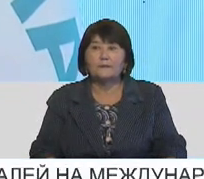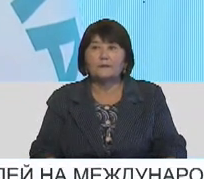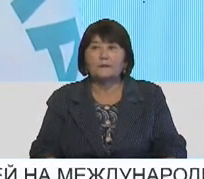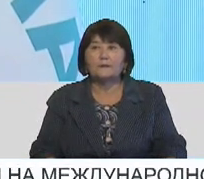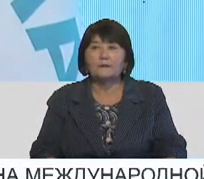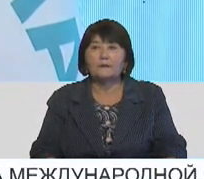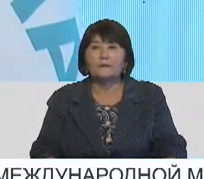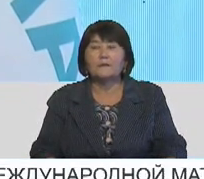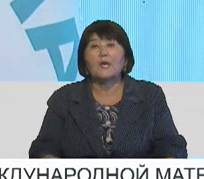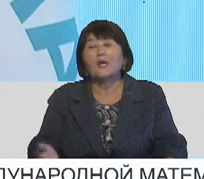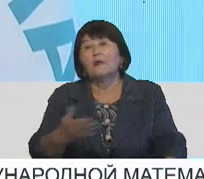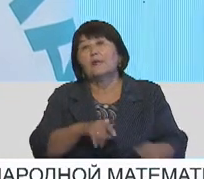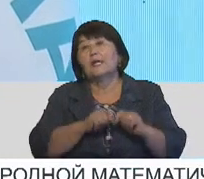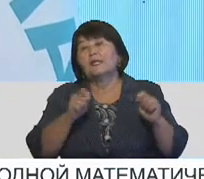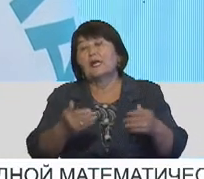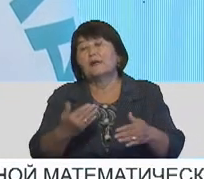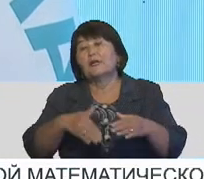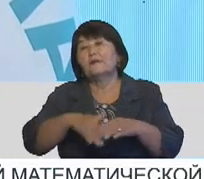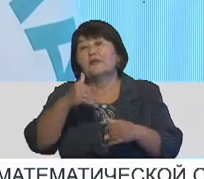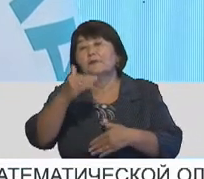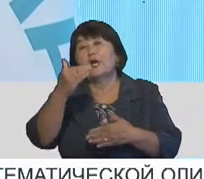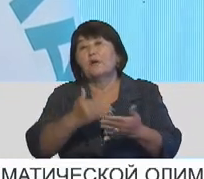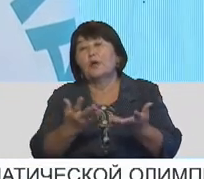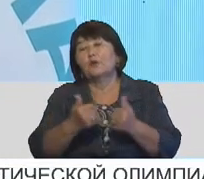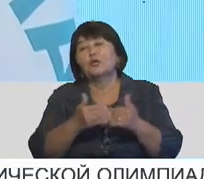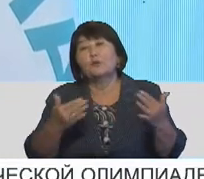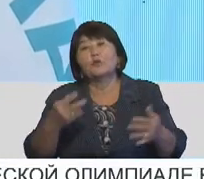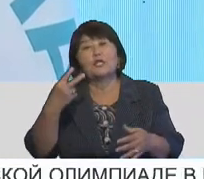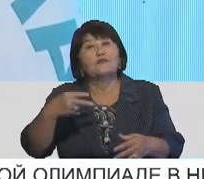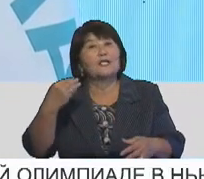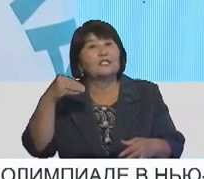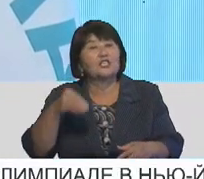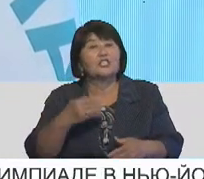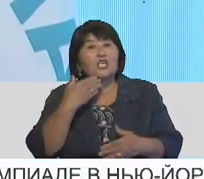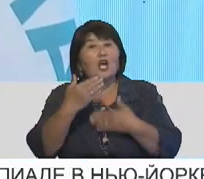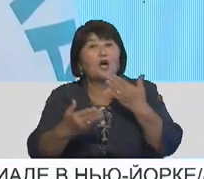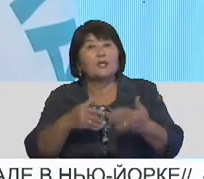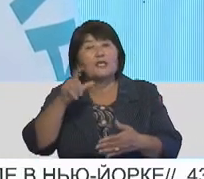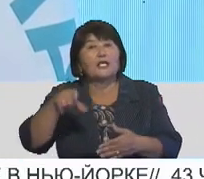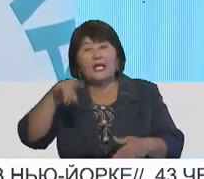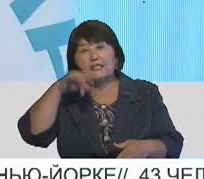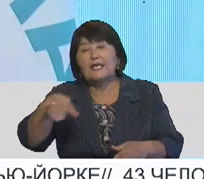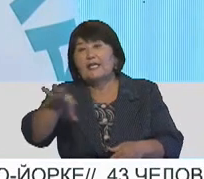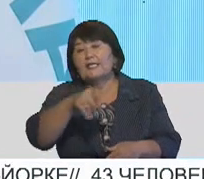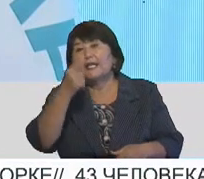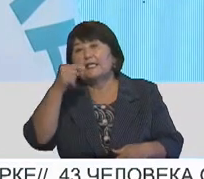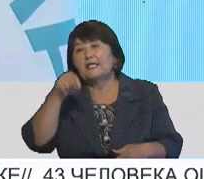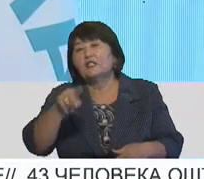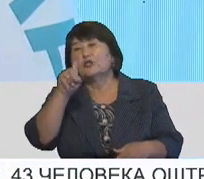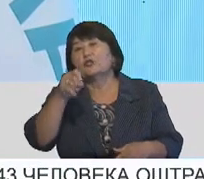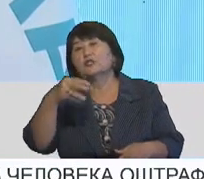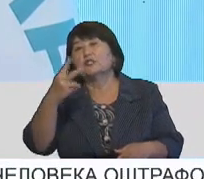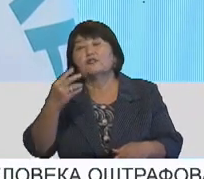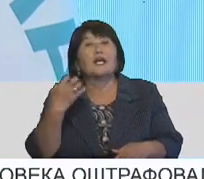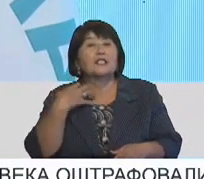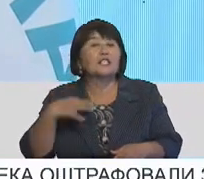населения Мы создали предвыборную программу с учётом более чем 20.000 обращений граждан Казахстана из них 132 от